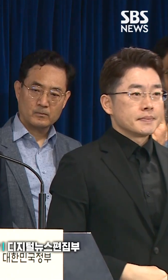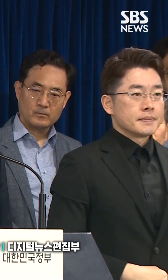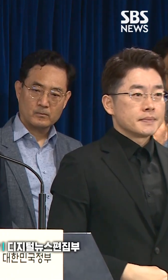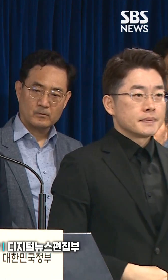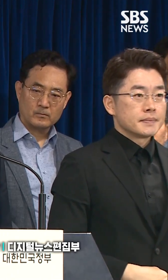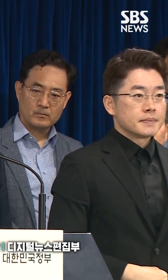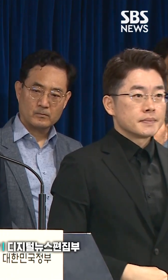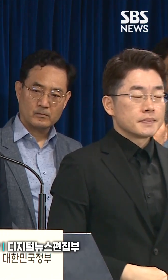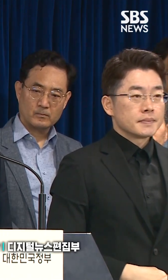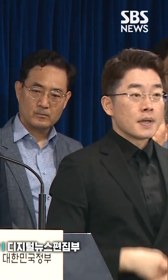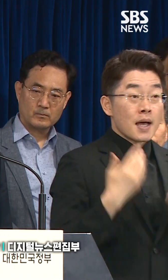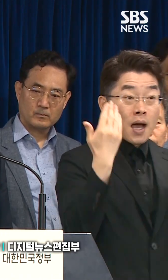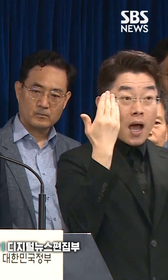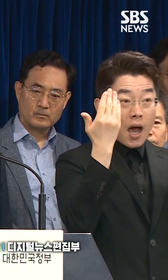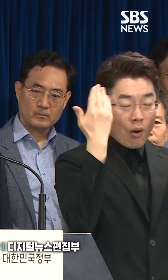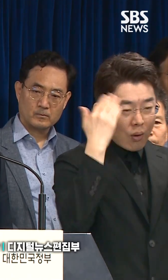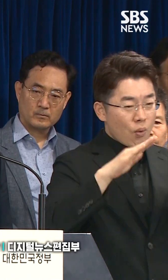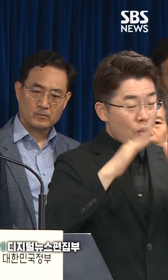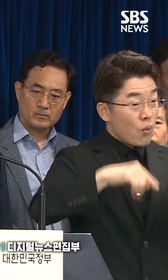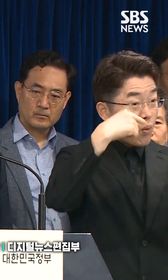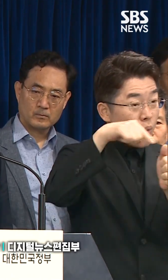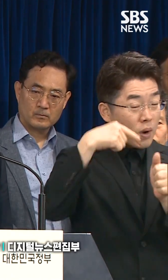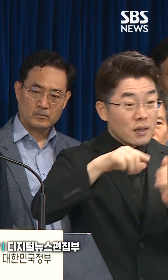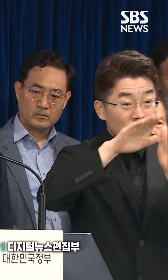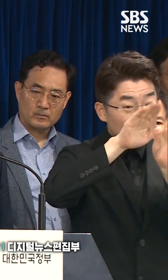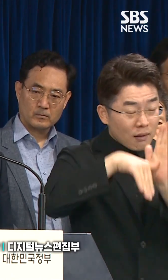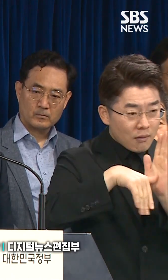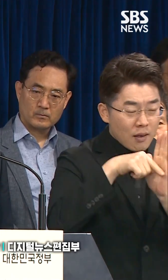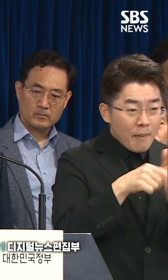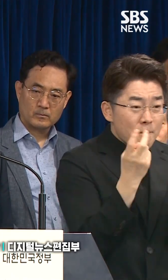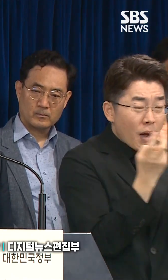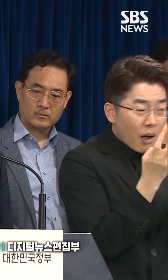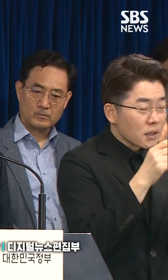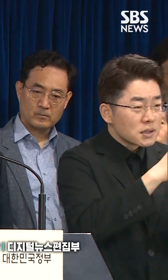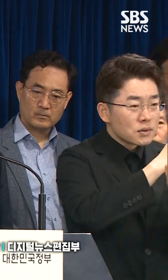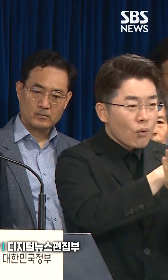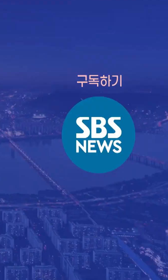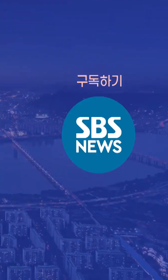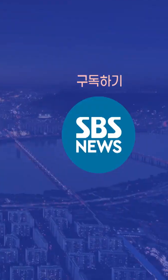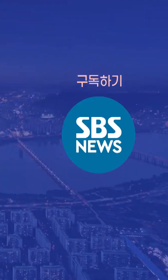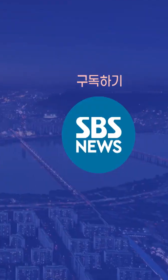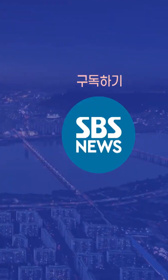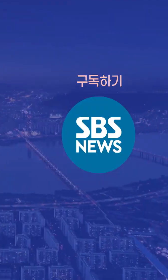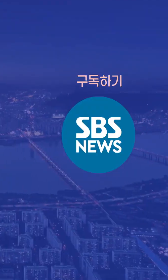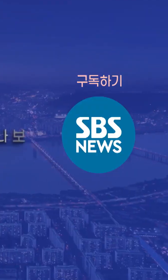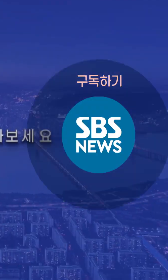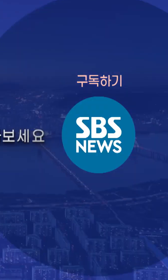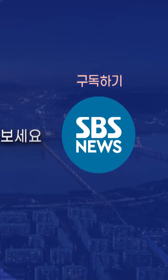SBS 임태우입니다.